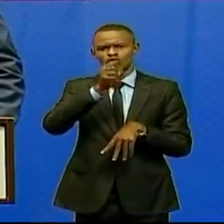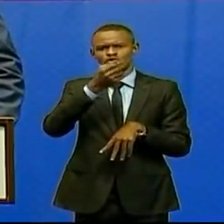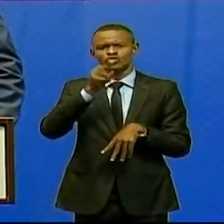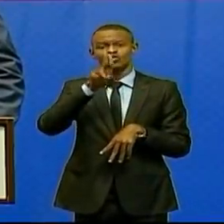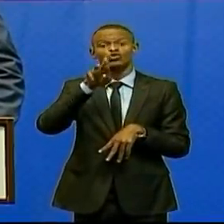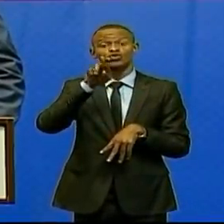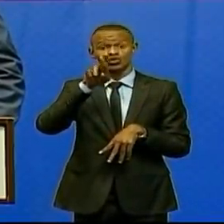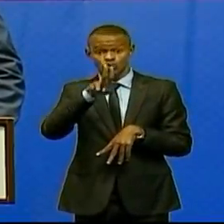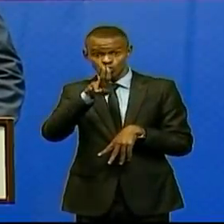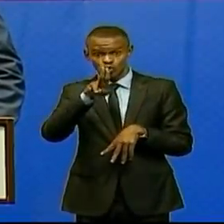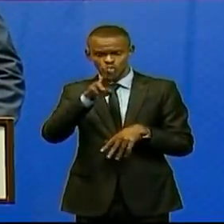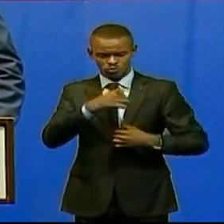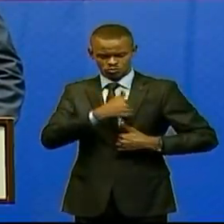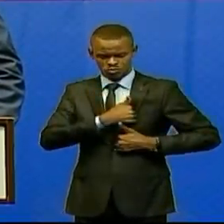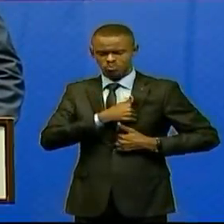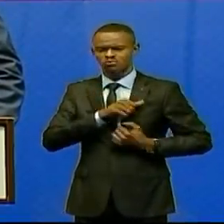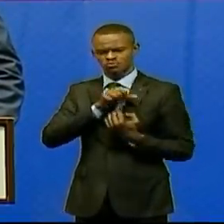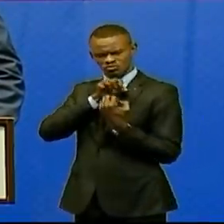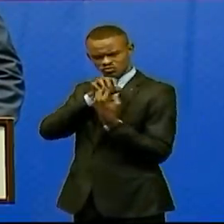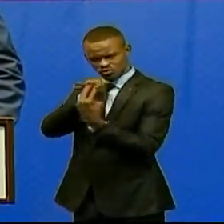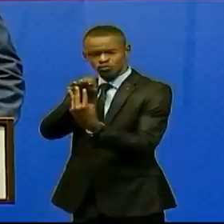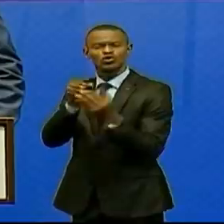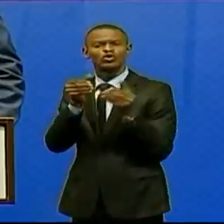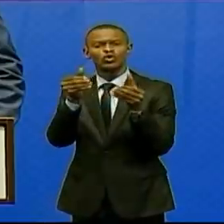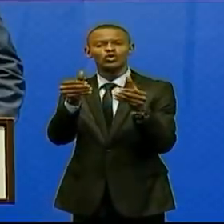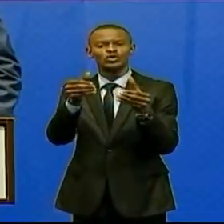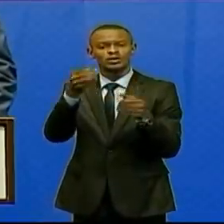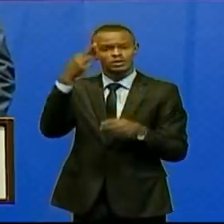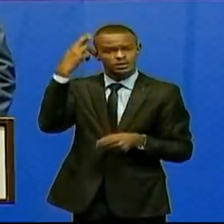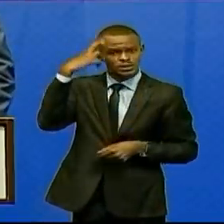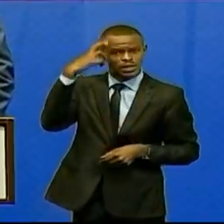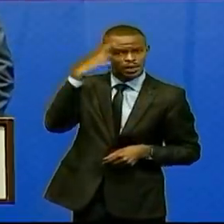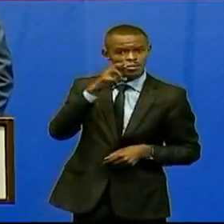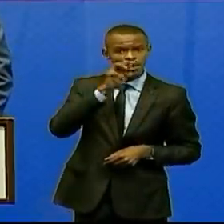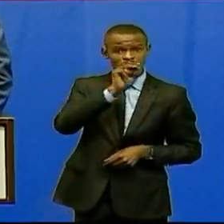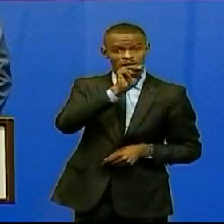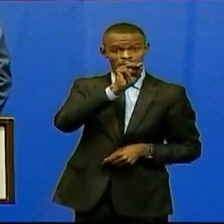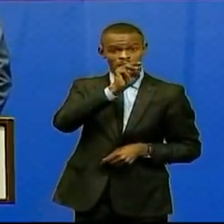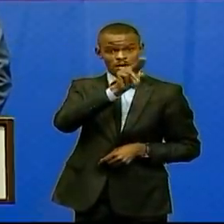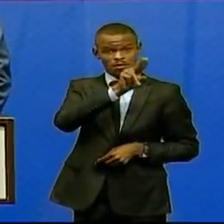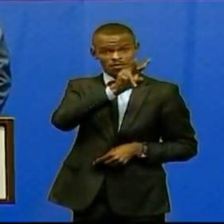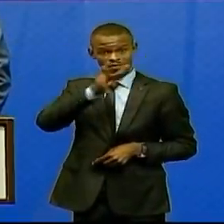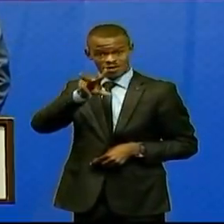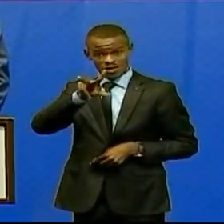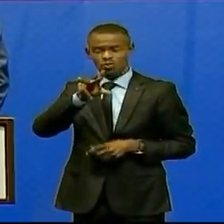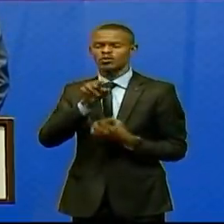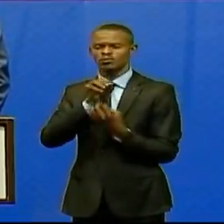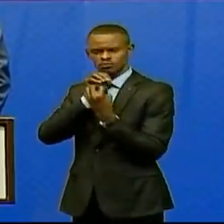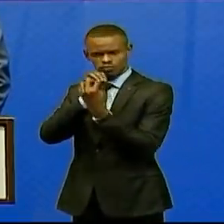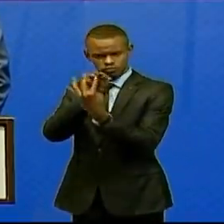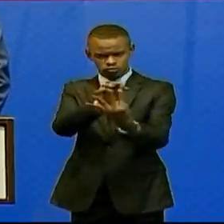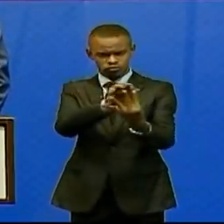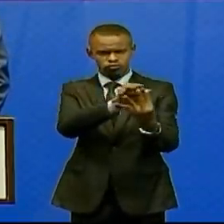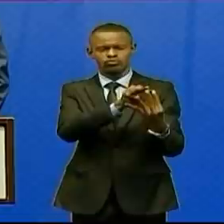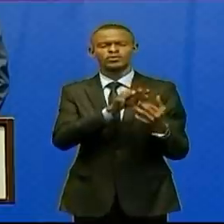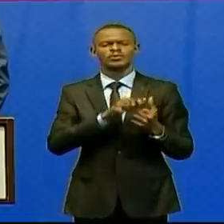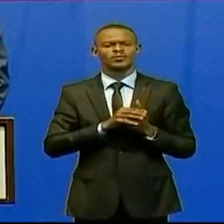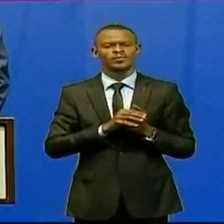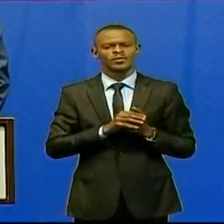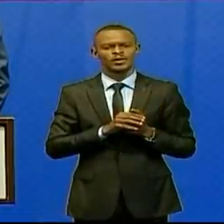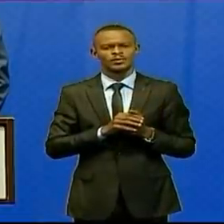Kivu, les unités des forces armées de la République démocratique du Congo sont très actives dans la traque contre les